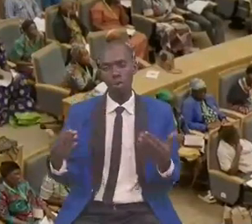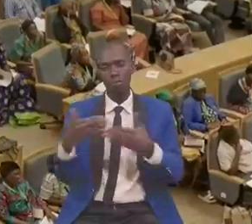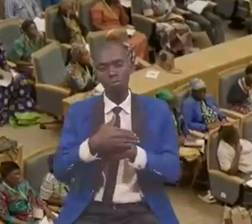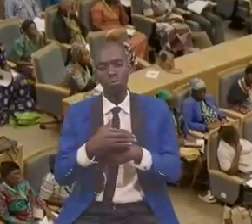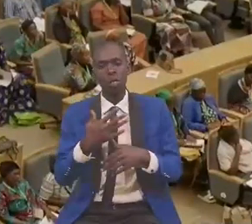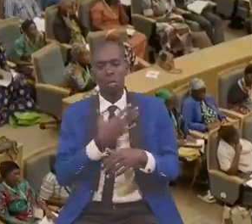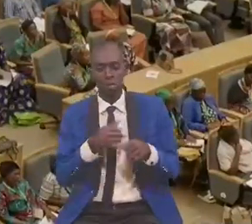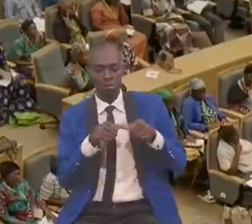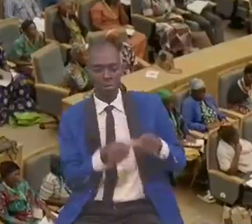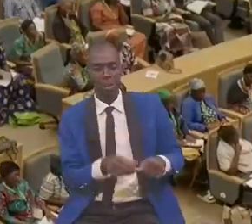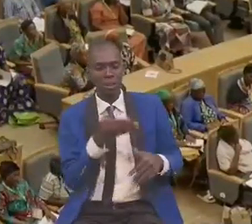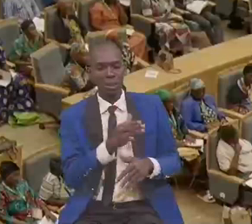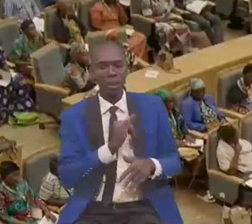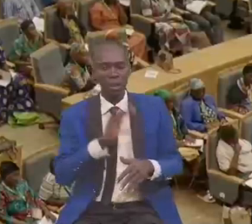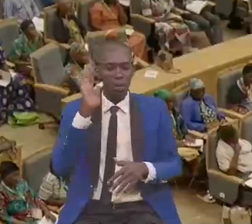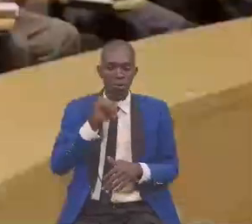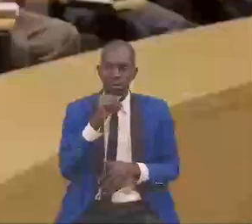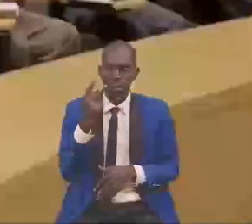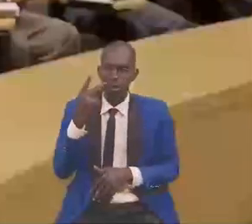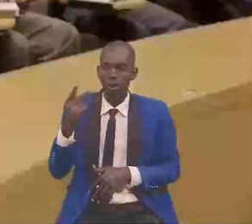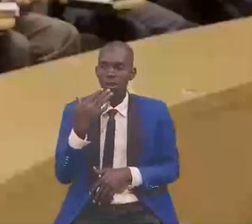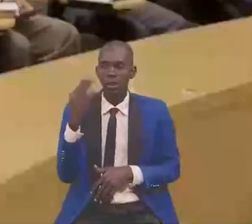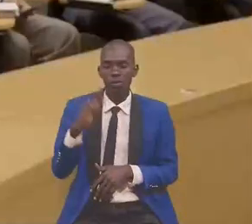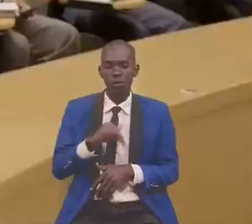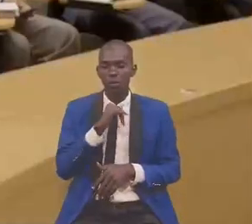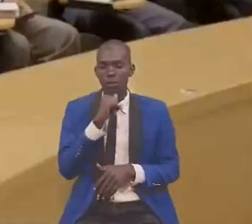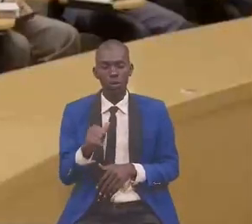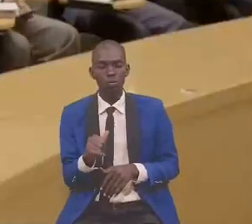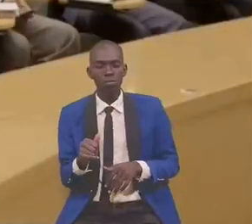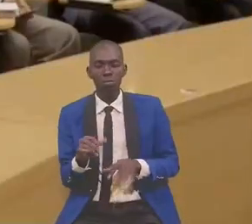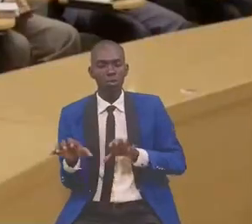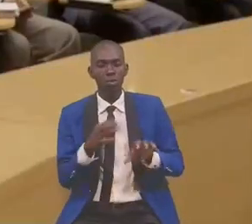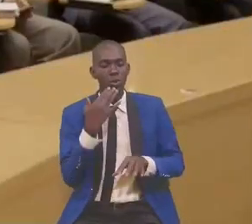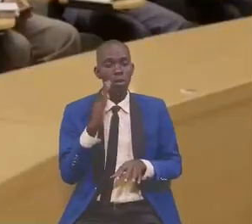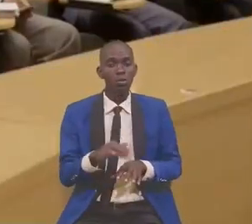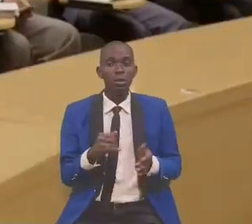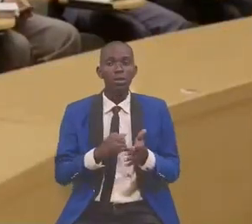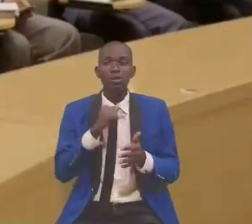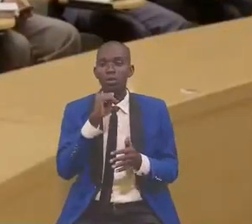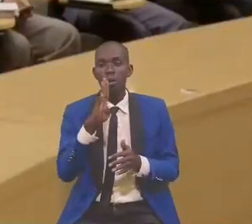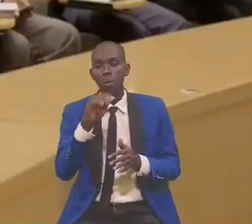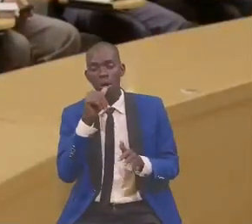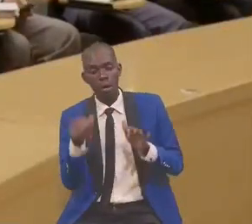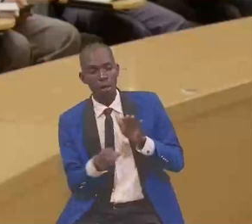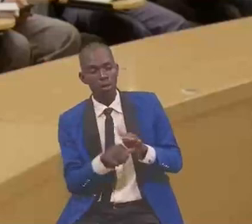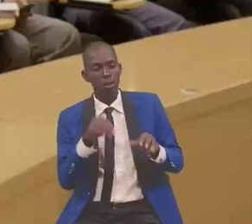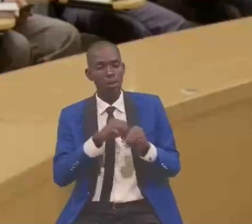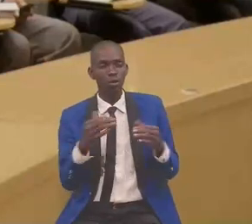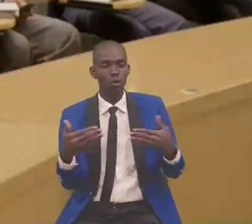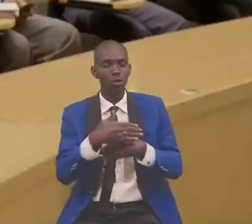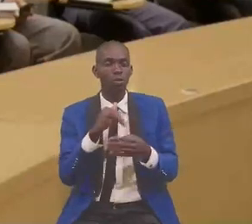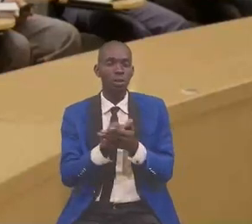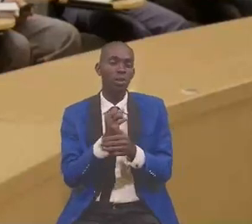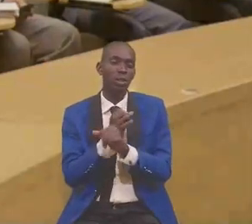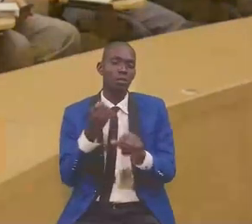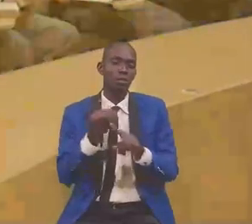mal. Ce n'est pas le fait de s'enfermer qui te préserve du mal, c'est la grâce de Dieu qui te donne, qui te préserve du mal.